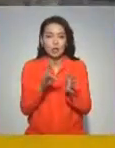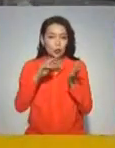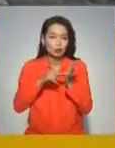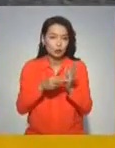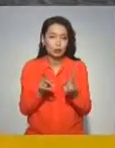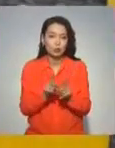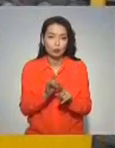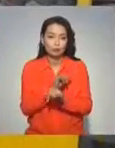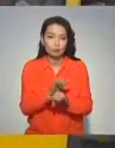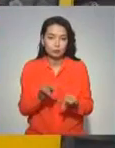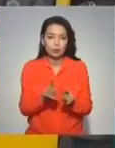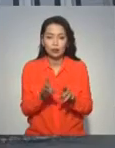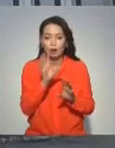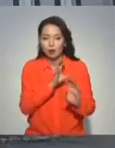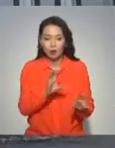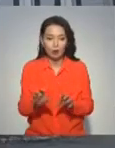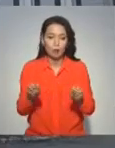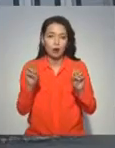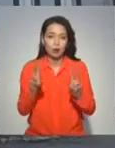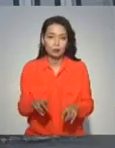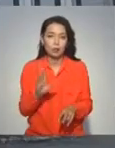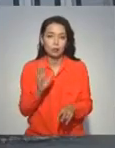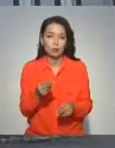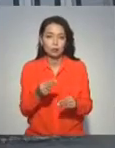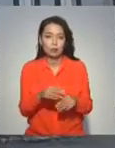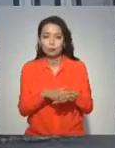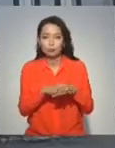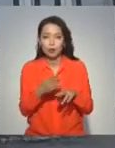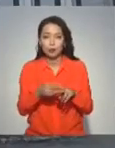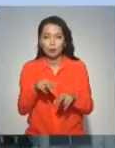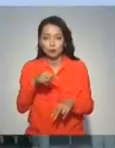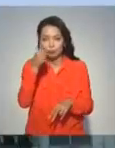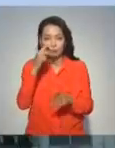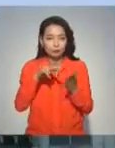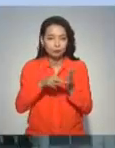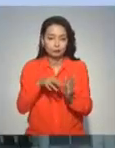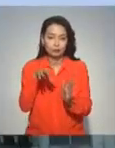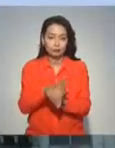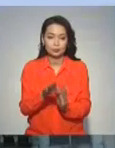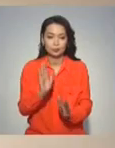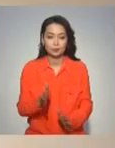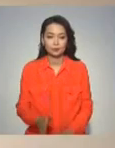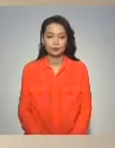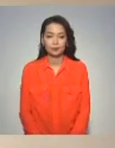жоспарлы үдемелі дамуын қамтамасыз етуге арналған. Аталған тетік биыл пилоттық жоба ретінде енгізіледі.